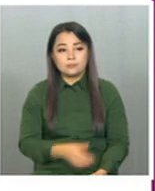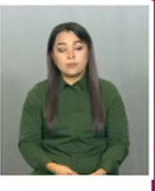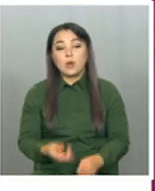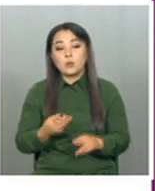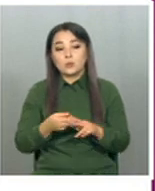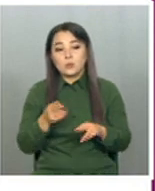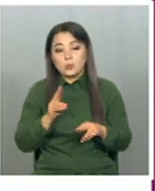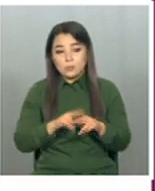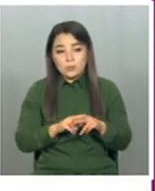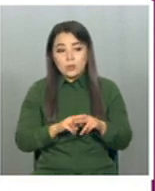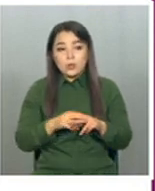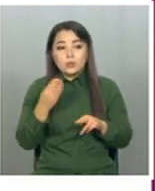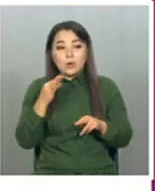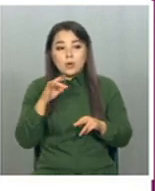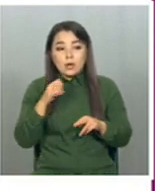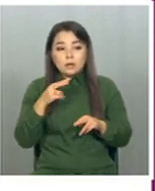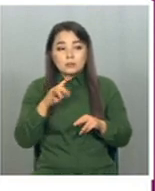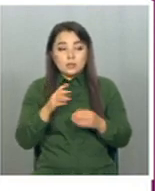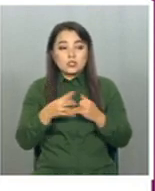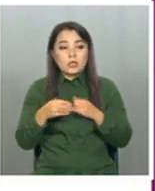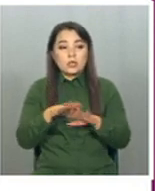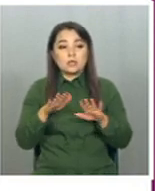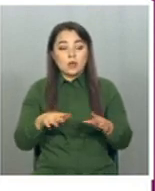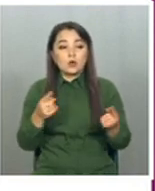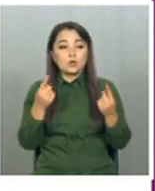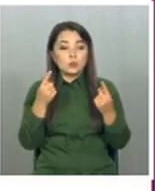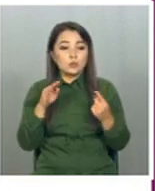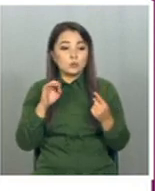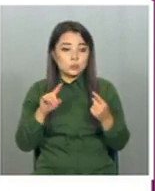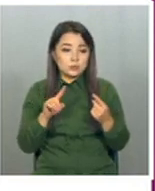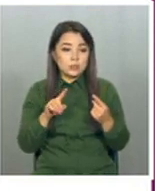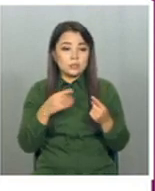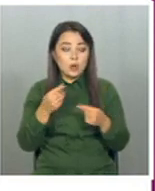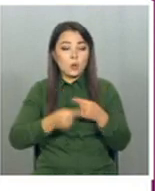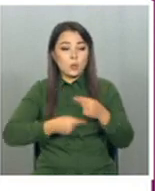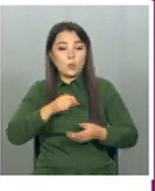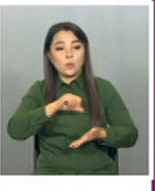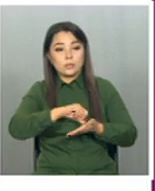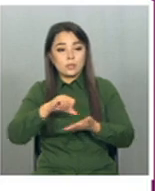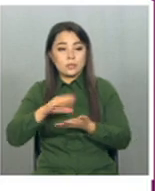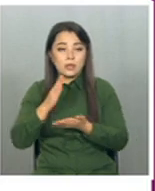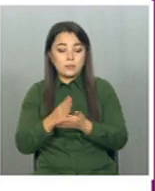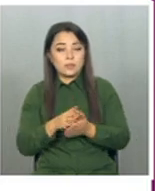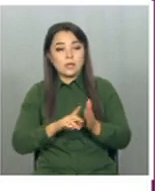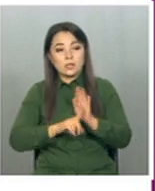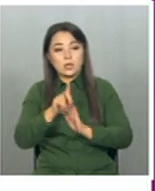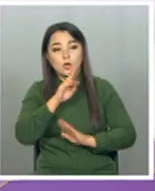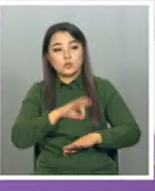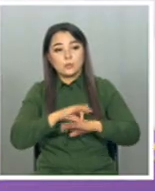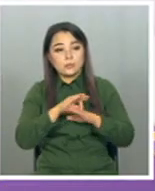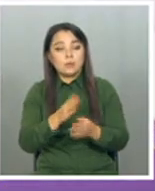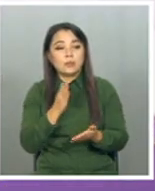Сөйтіп, шұрайлы жерлерге ұлы жүздің өкілдері келіп жайғасты.